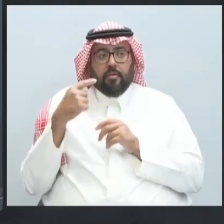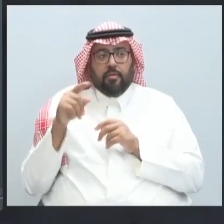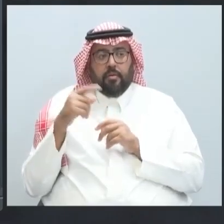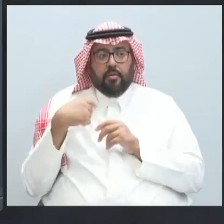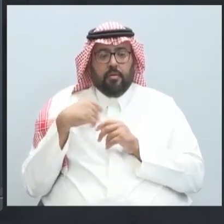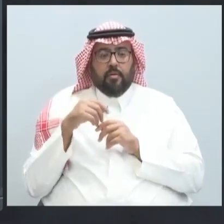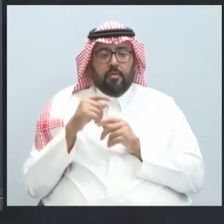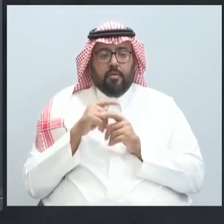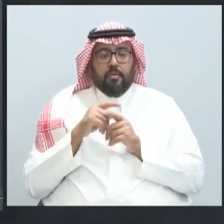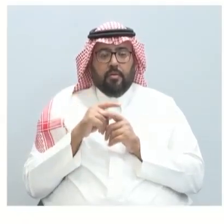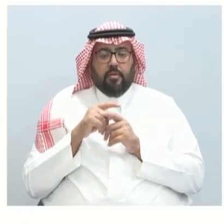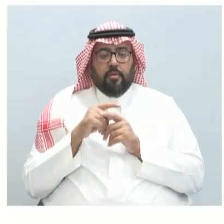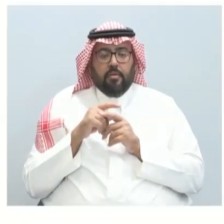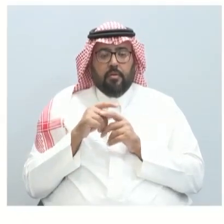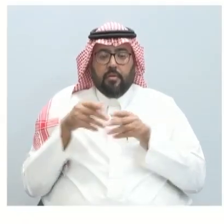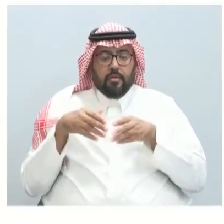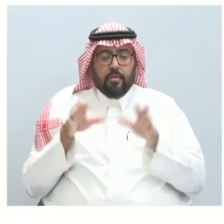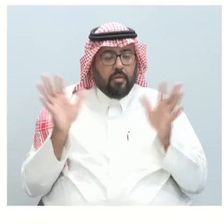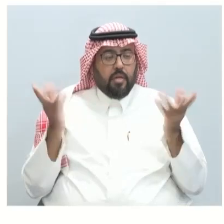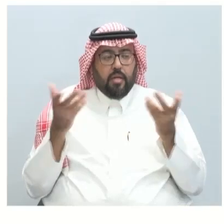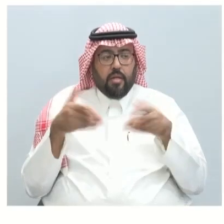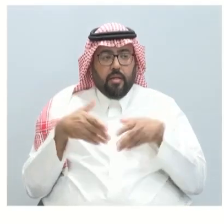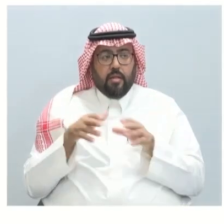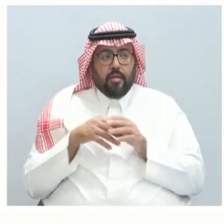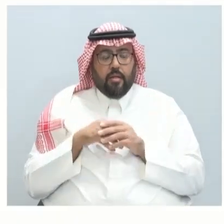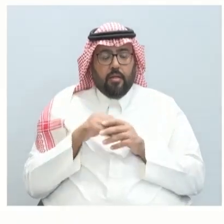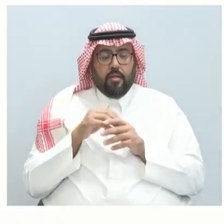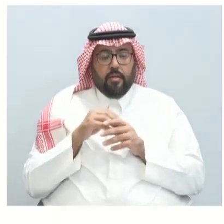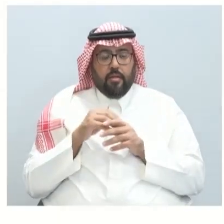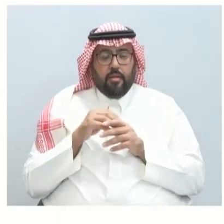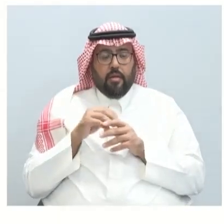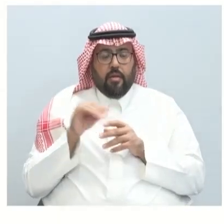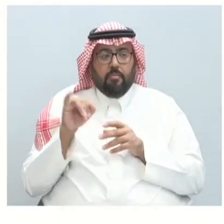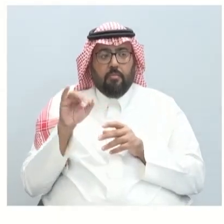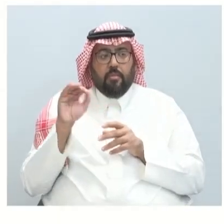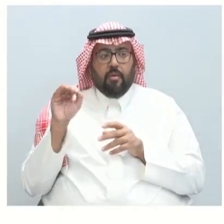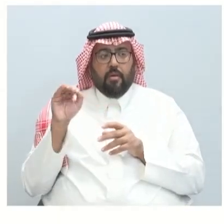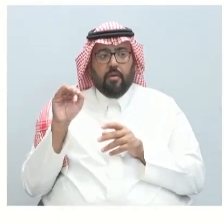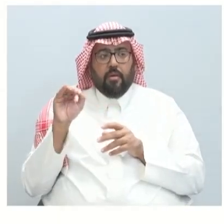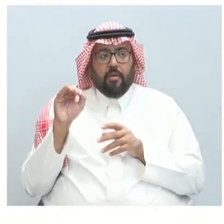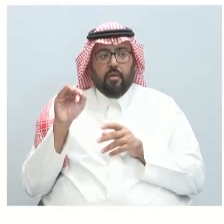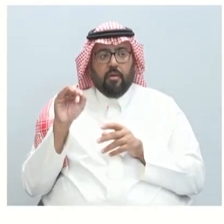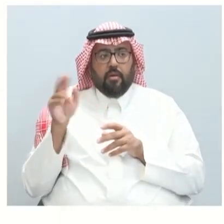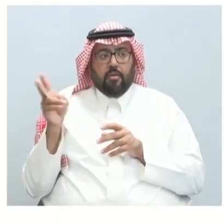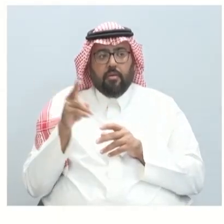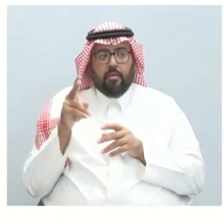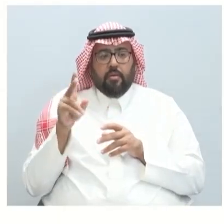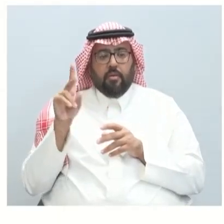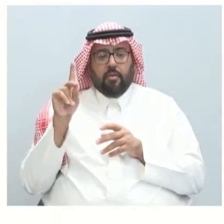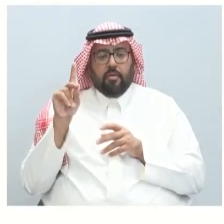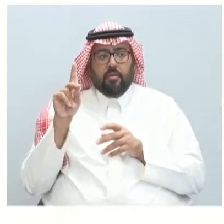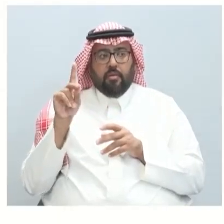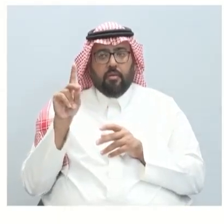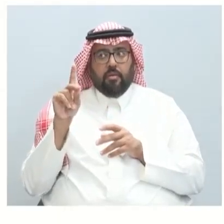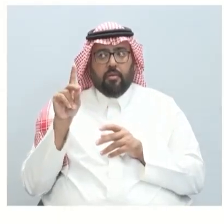مبدعين بارك الله فيكم اذا باي طريقه من هذه الطرق نستطيع ايجادها فنقول هنا المحيط يساوي عطاء مضروبا